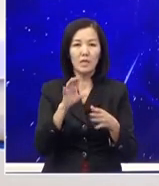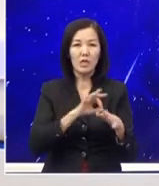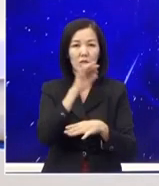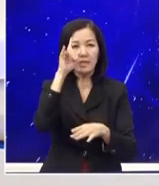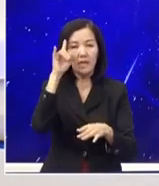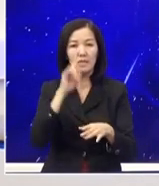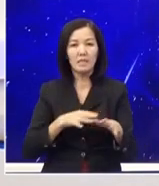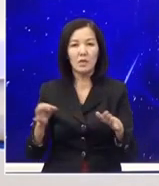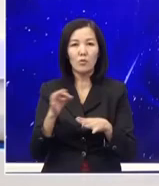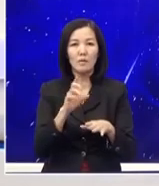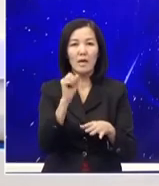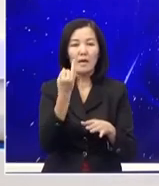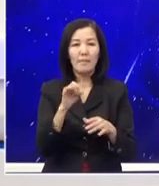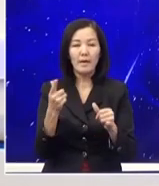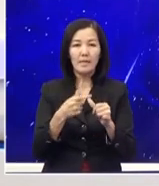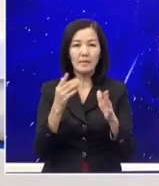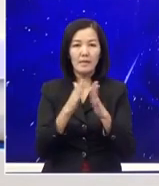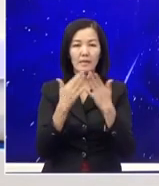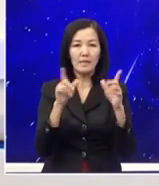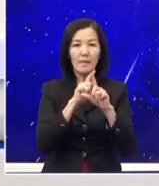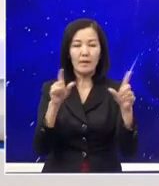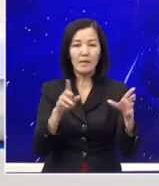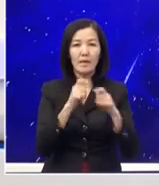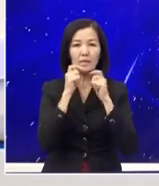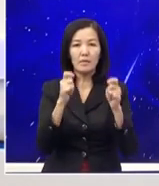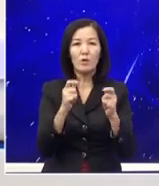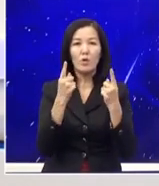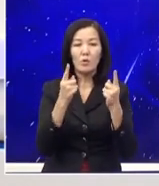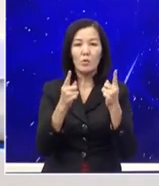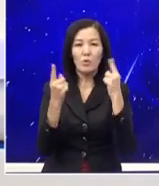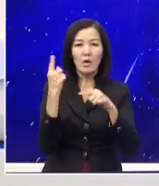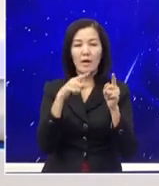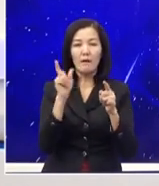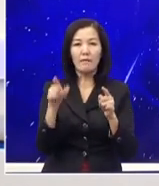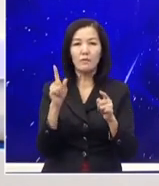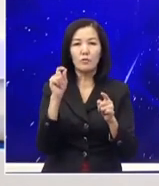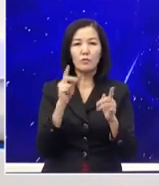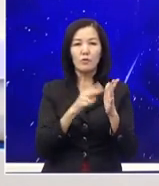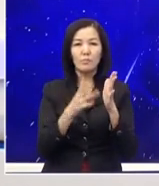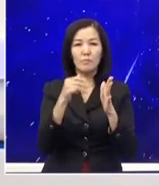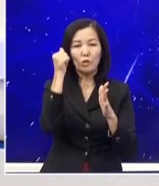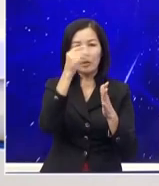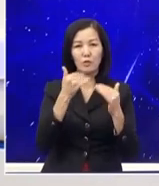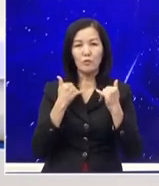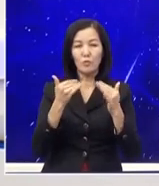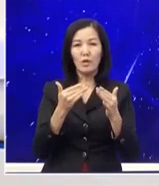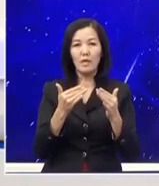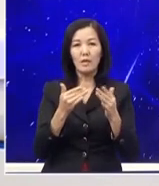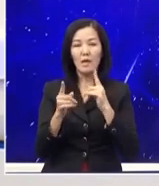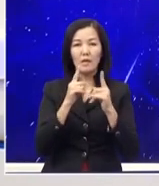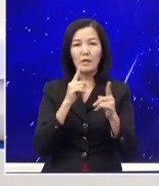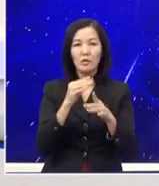Қазақстан облыстық абай атындағы кітапханаға сыйға тартылды. Ол ақынның 175 жылдық мерейтойына орай ұйымдастырылған